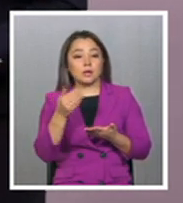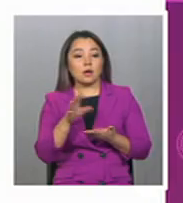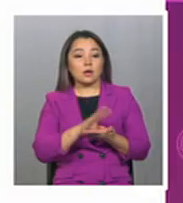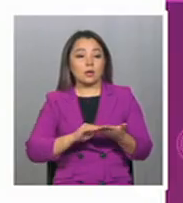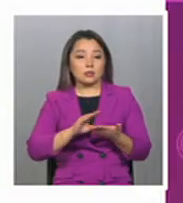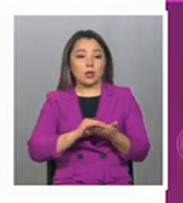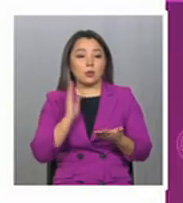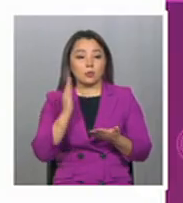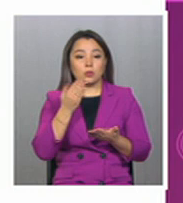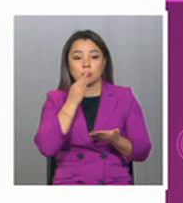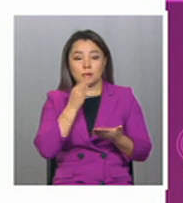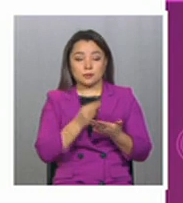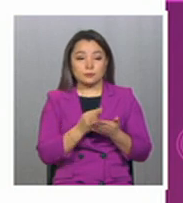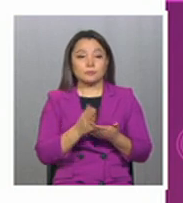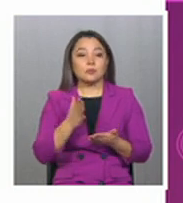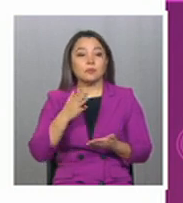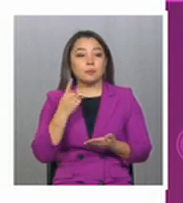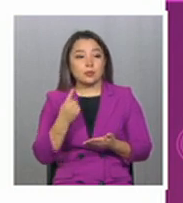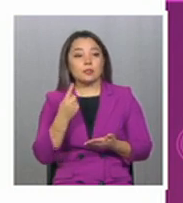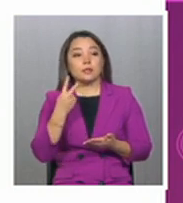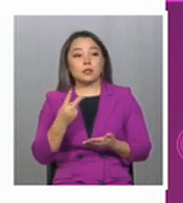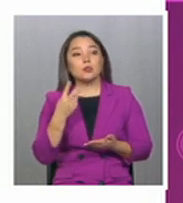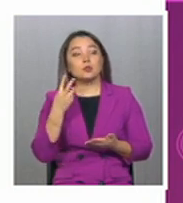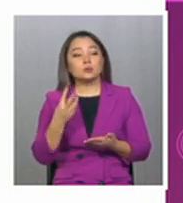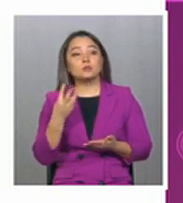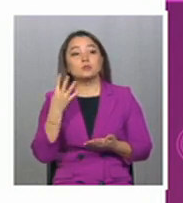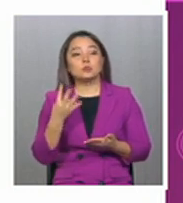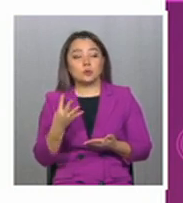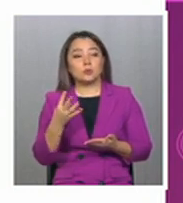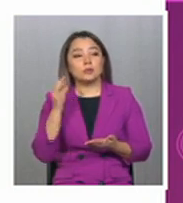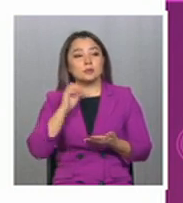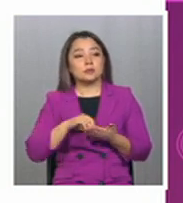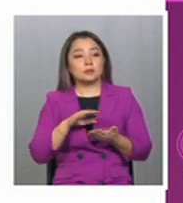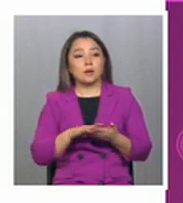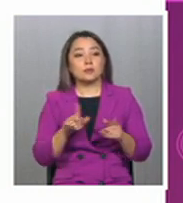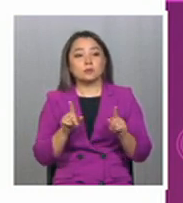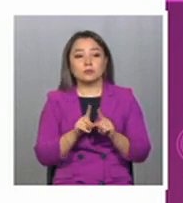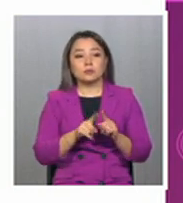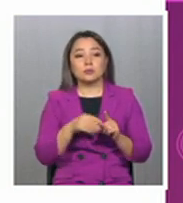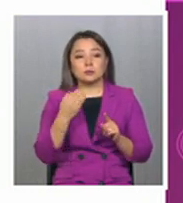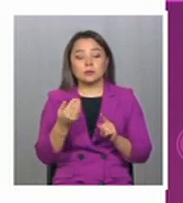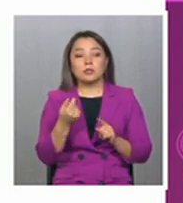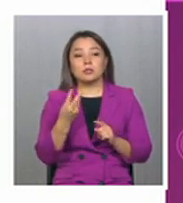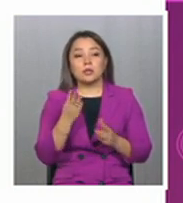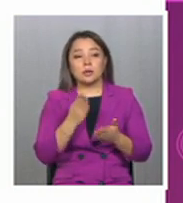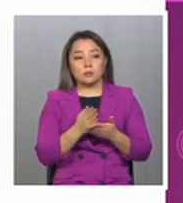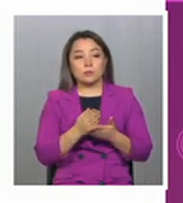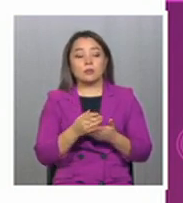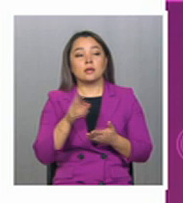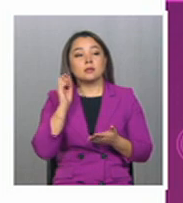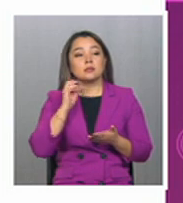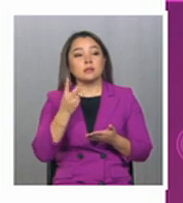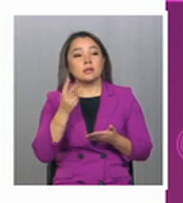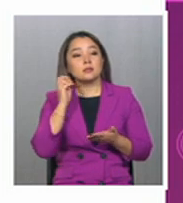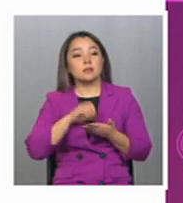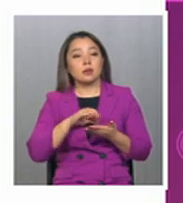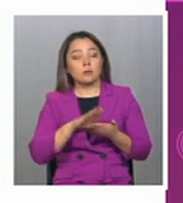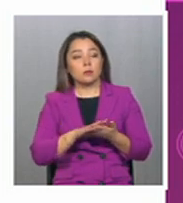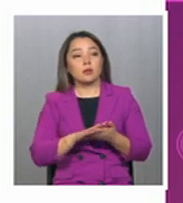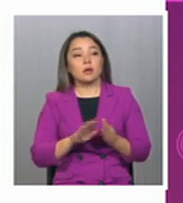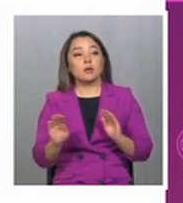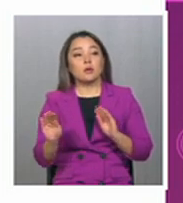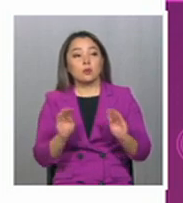қайталанатын болса, 1, 2, 3, 4 цифрларынан неше екі таңбалы сан